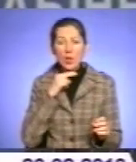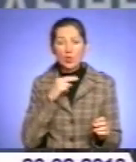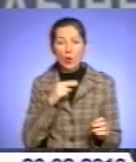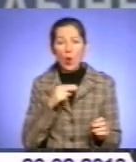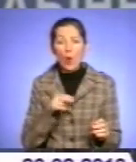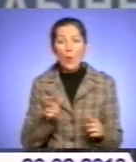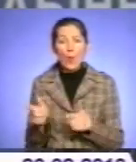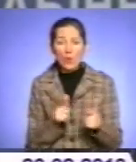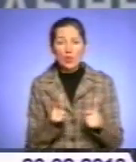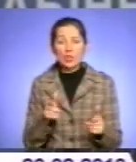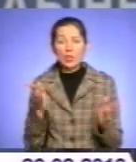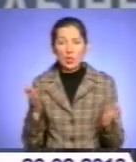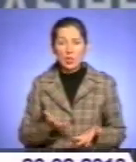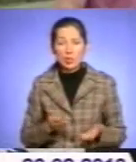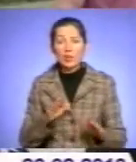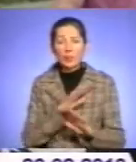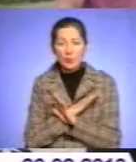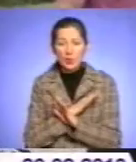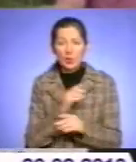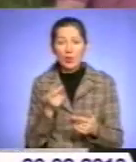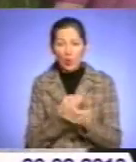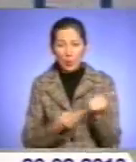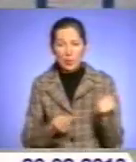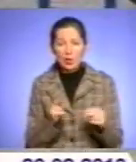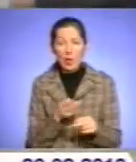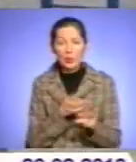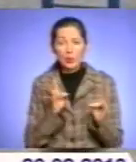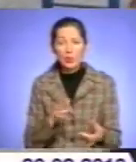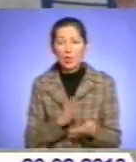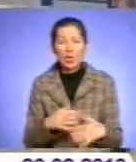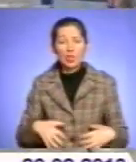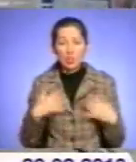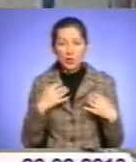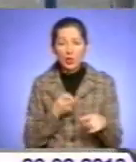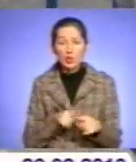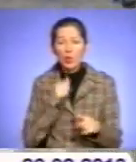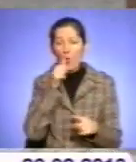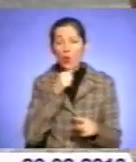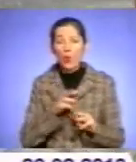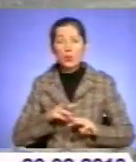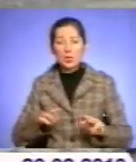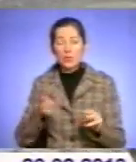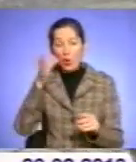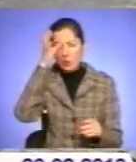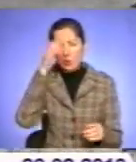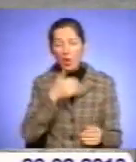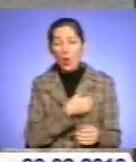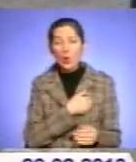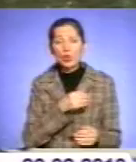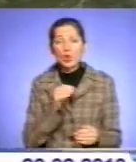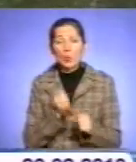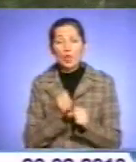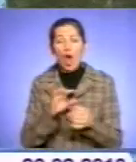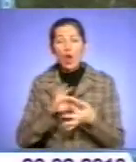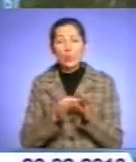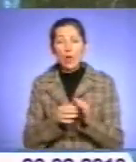або травмуються, вона просто є жахливою. А ще вже цього року Міністерство освіти хоче запровадити олімпіади з фізичної культури.